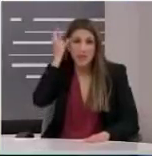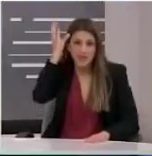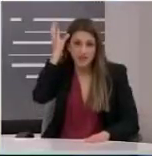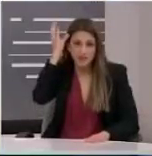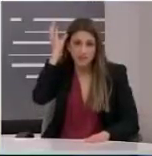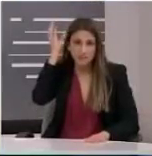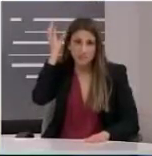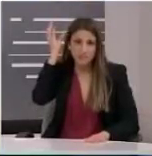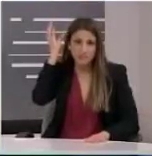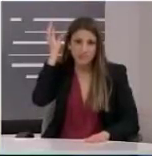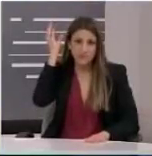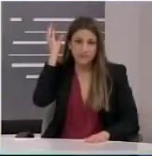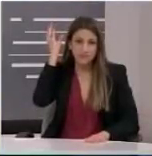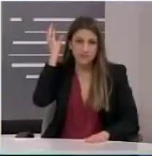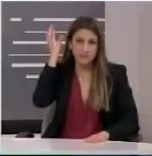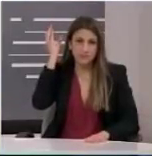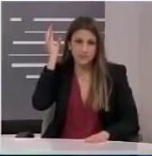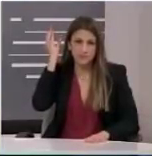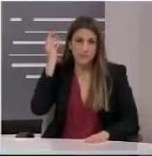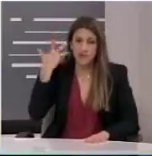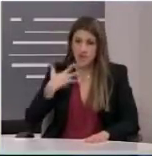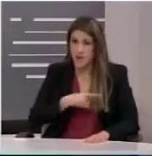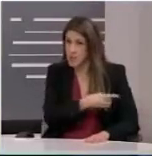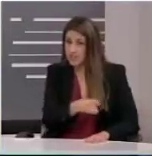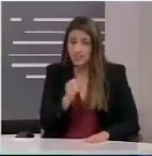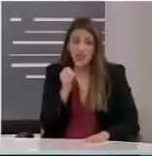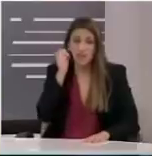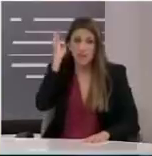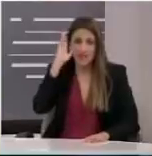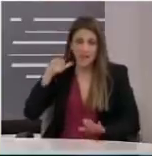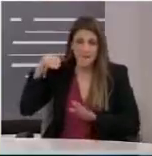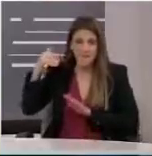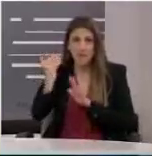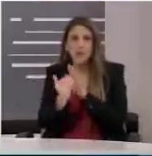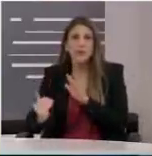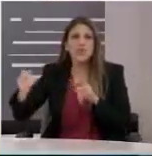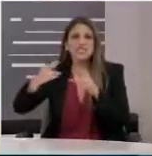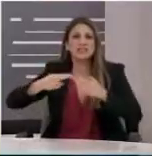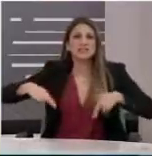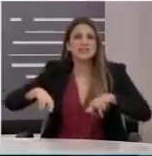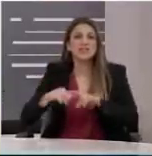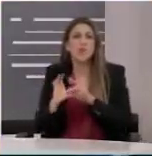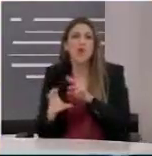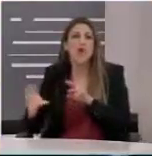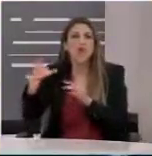συνάδελφοι, το γεγονός ότι αμέσως μετά στη Σύνοδο Κορυφή της Ευρωπαϊκής Ένωσης